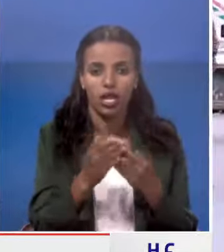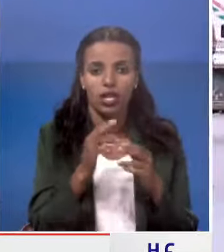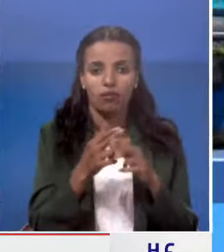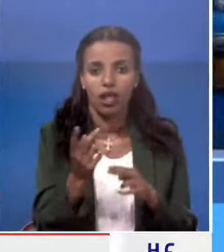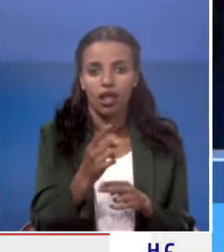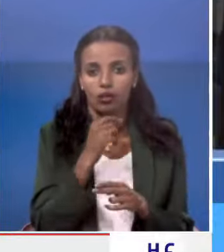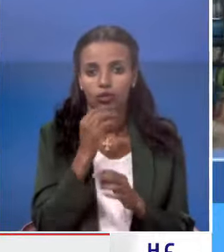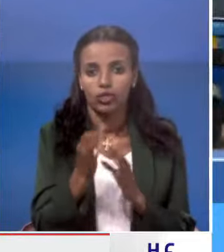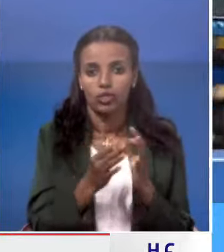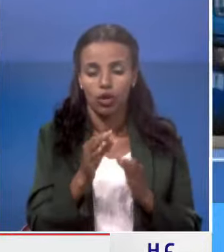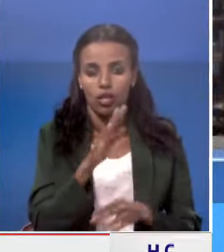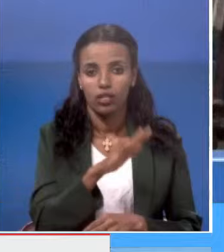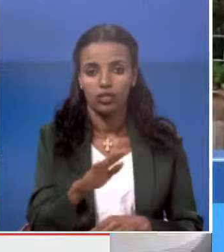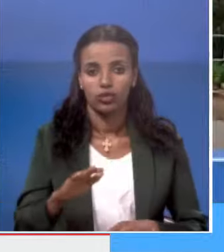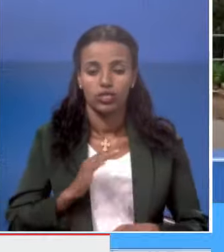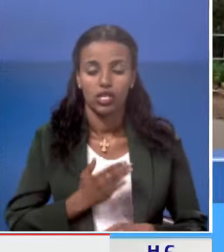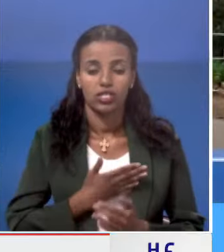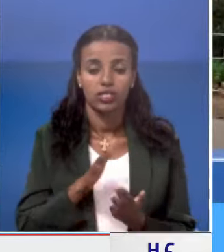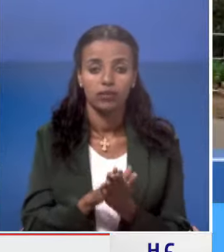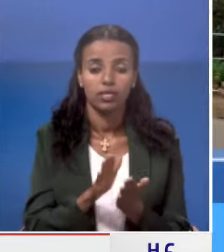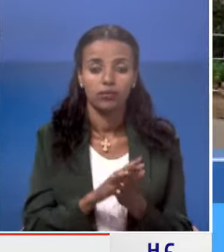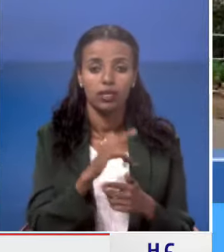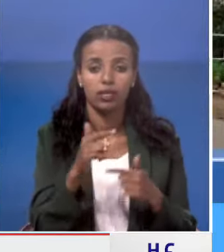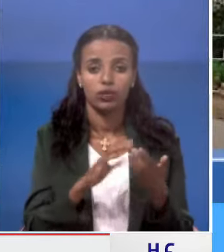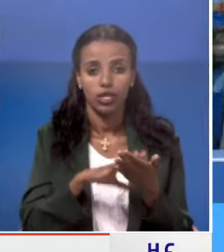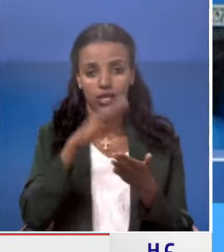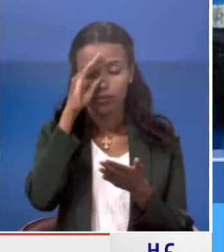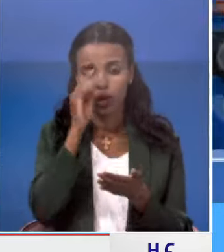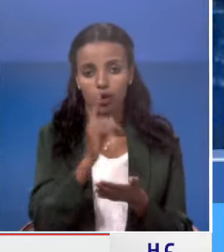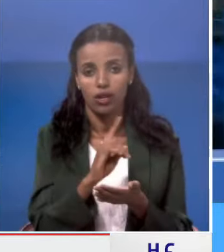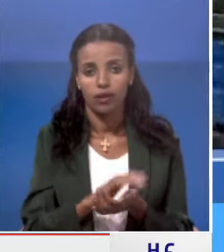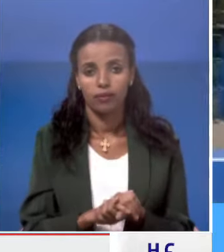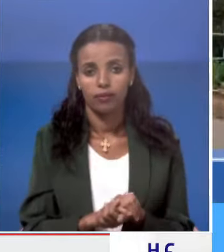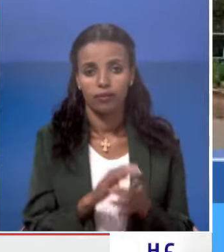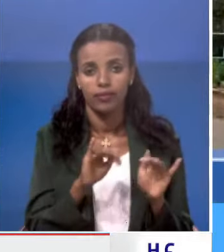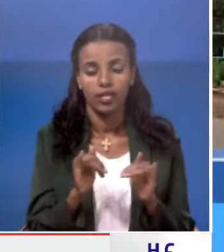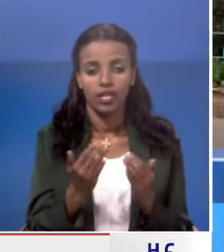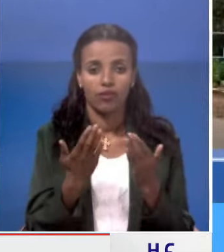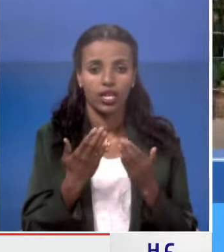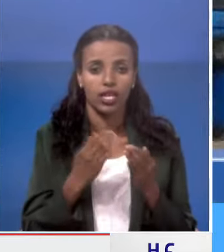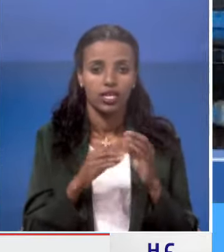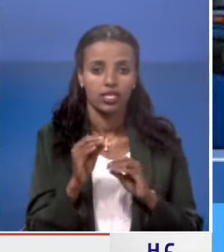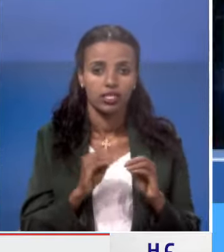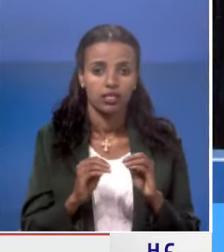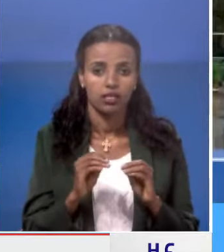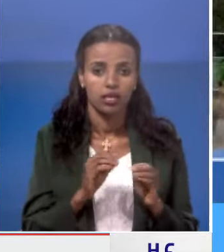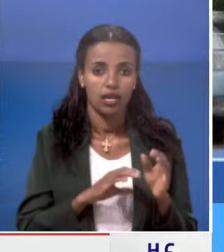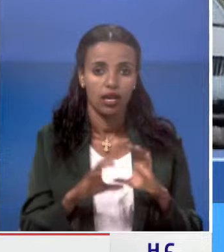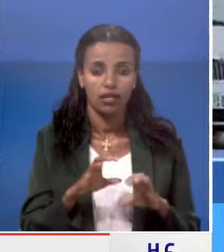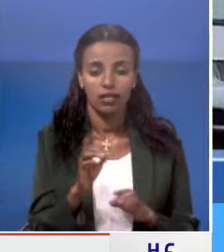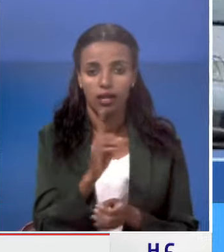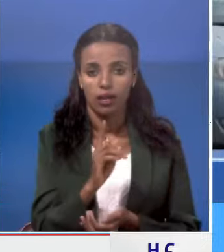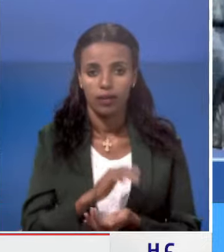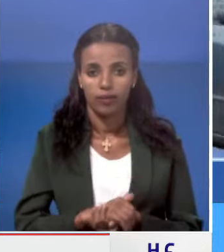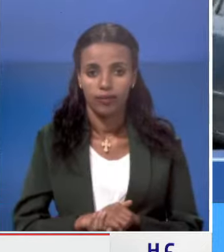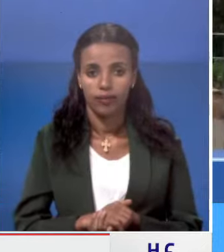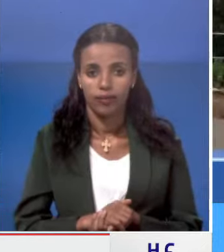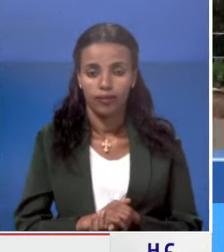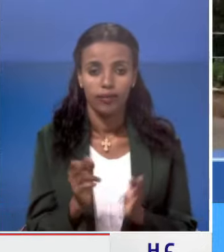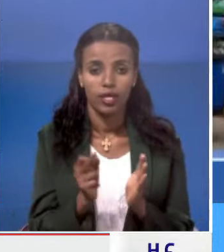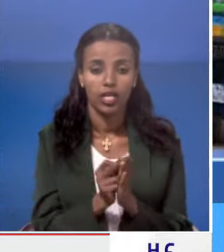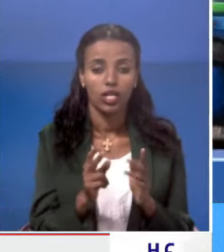ይገልጻሉ። ልጆቻችን ትምህርት እየተደ እየተማሩ አይደለም። እንደፈለገ እንቅስቃሴ እያደረግን አይደለም።